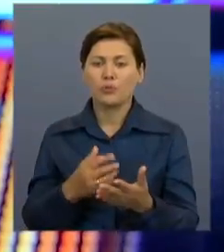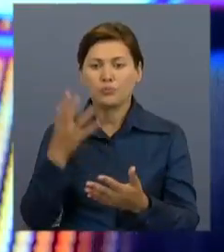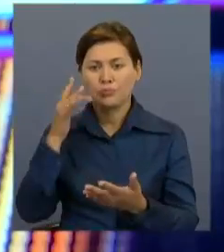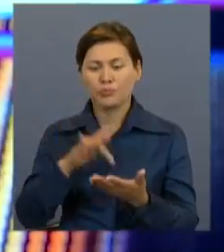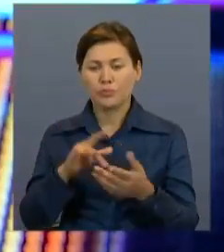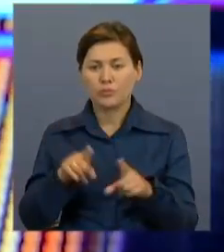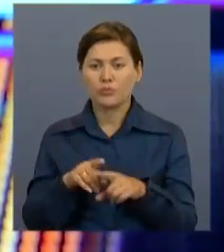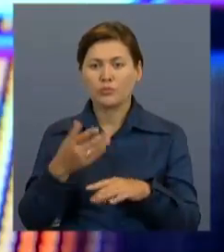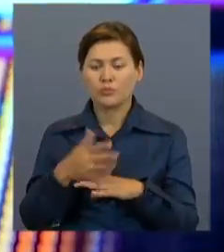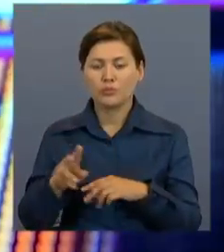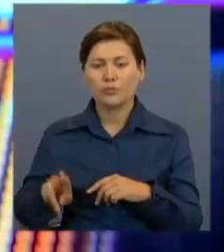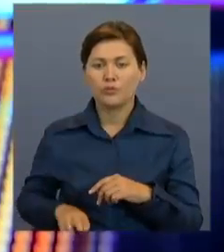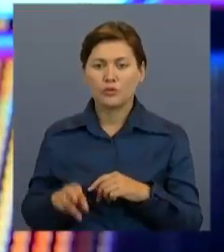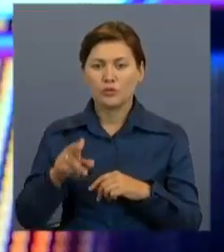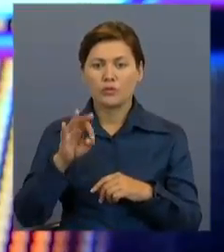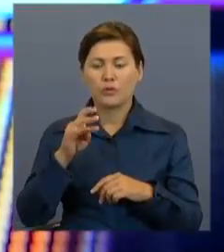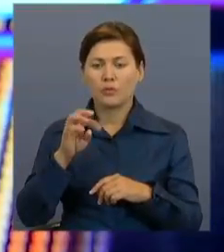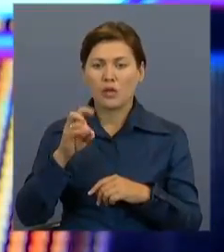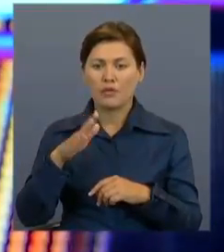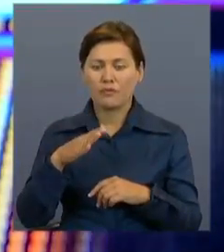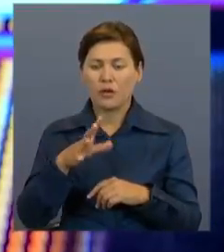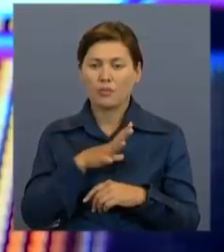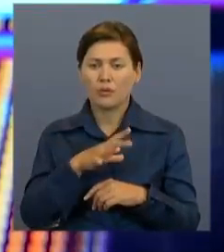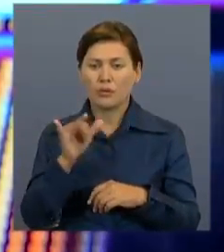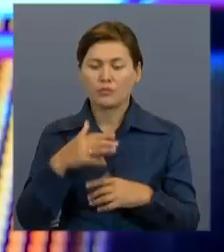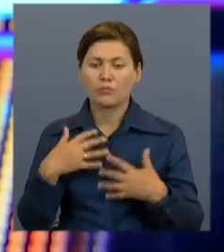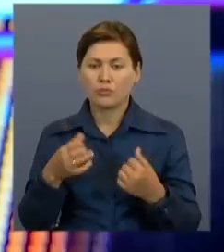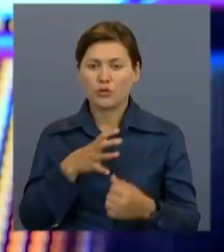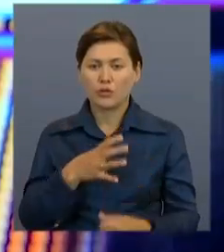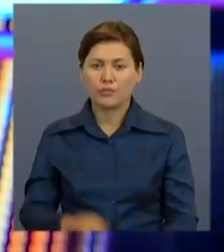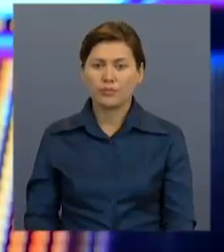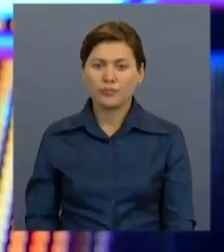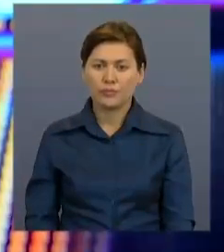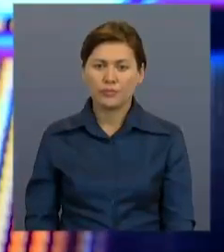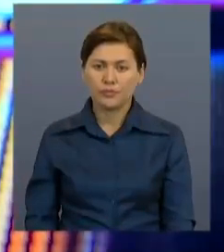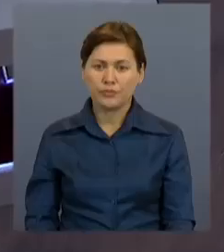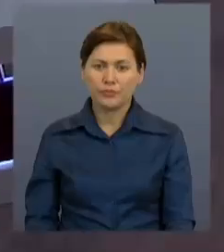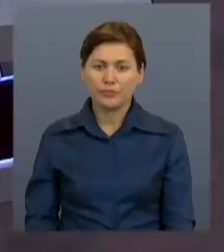Алматы қаласы бойынша филиал директоры Тілеухан Әбілдаев мырза болды. Аман сау болыңыздар.